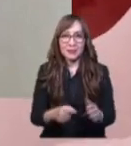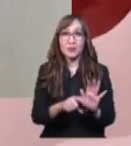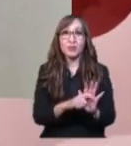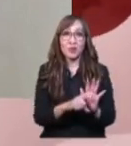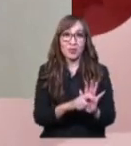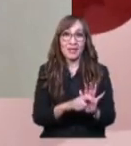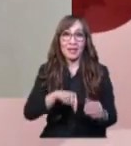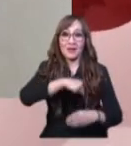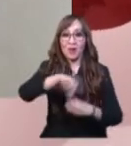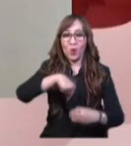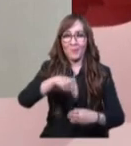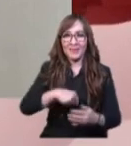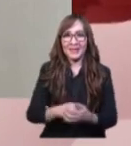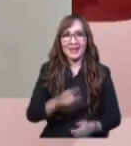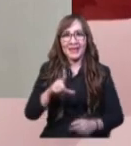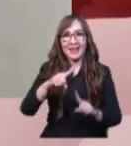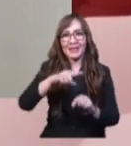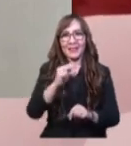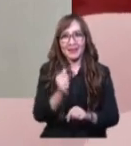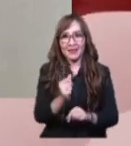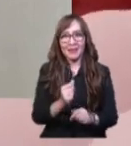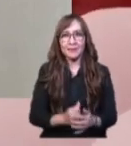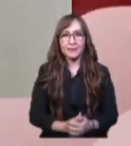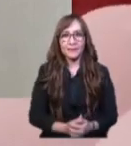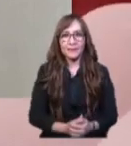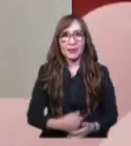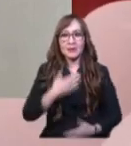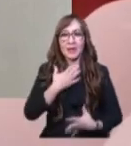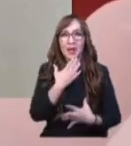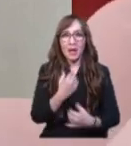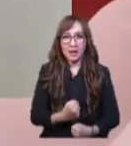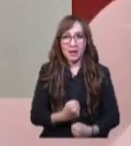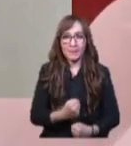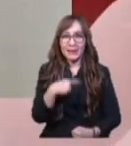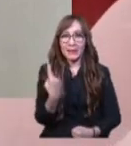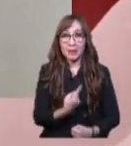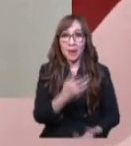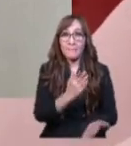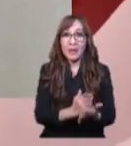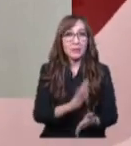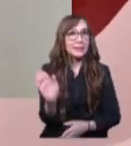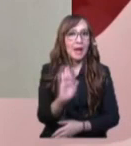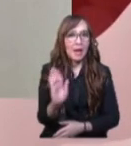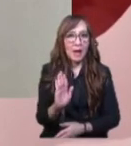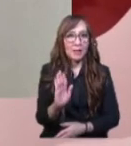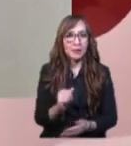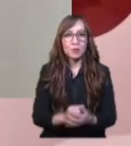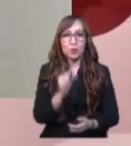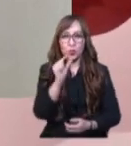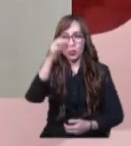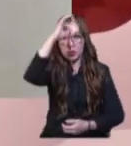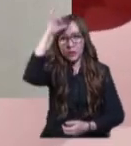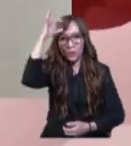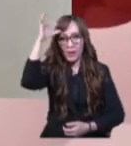tadi, misalnya kopi literan gitu. Tapi ya saya harap sih kita nggak berhenti ya berinovasi, meskipun